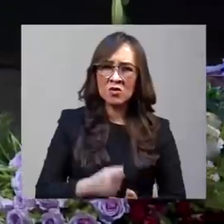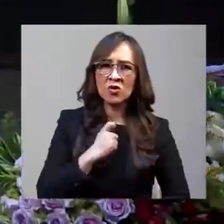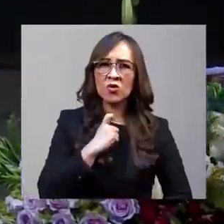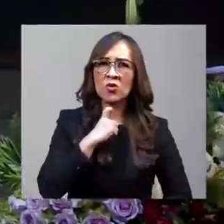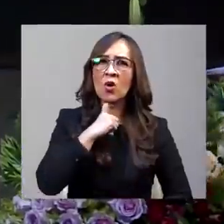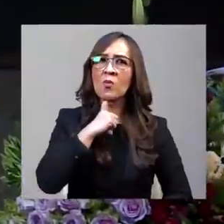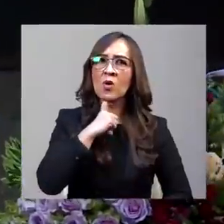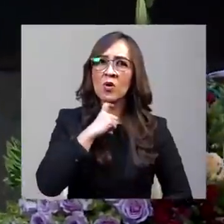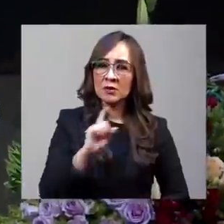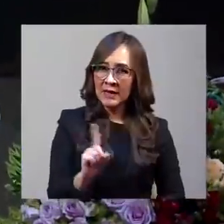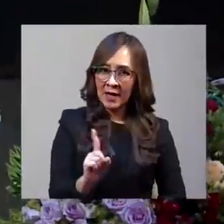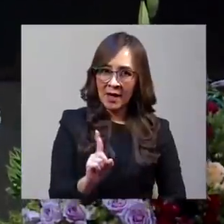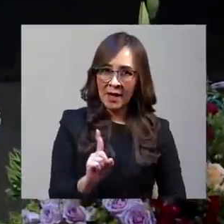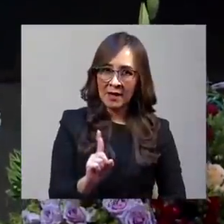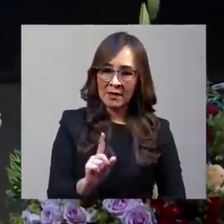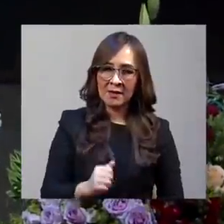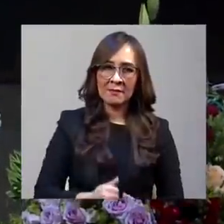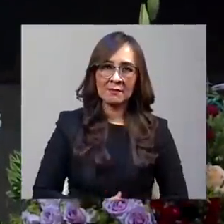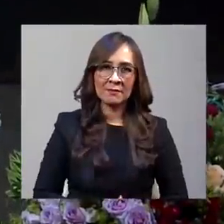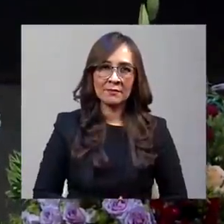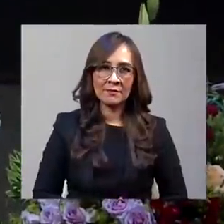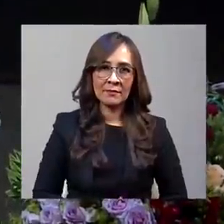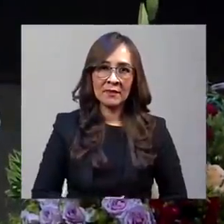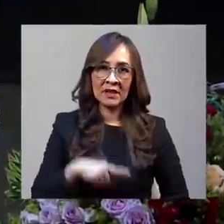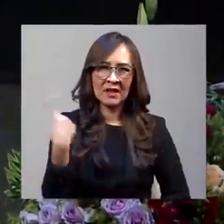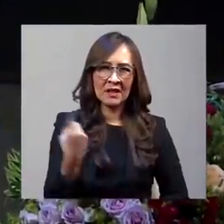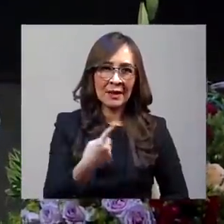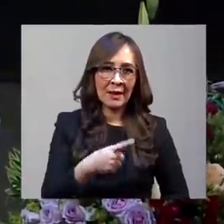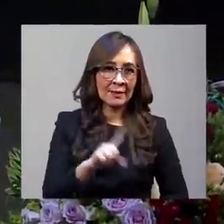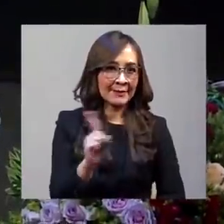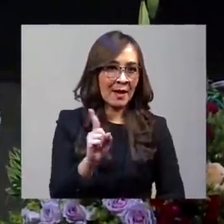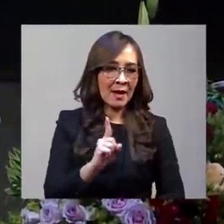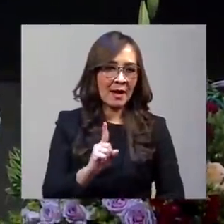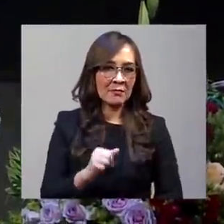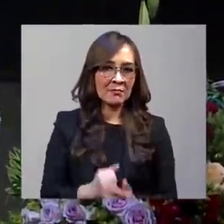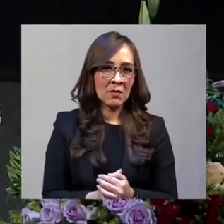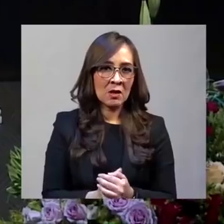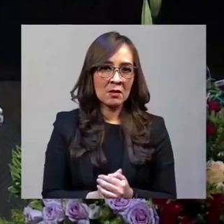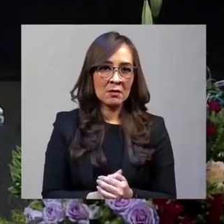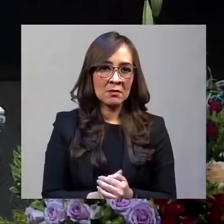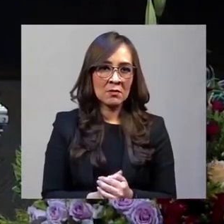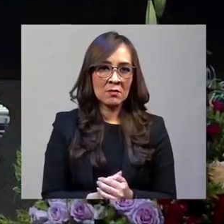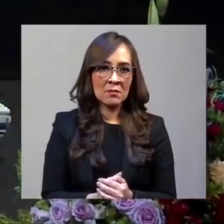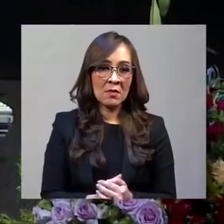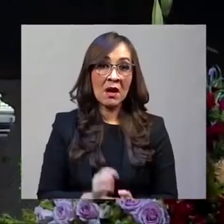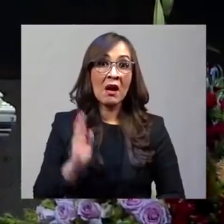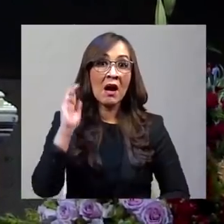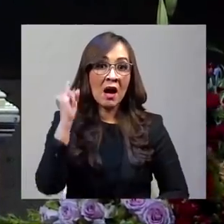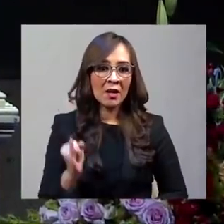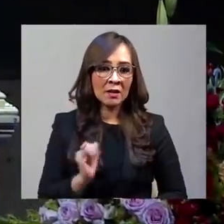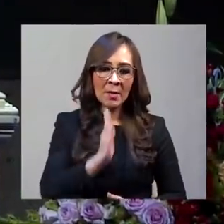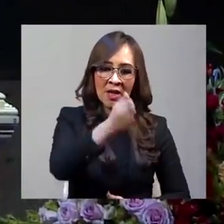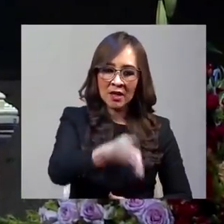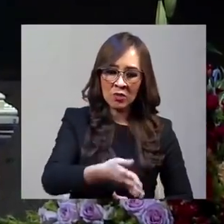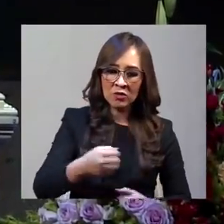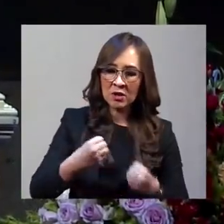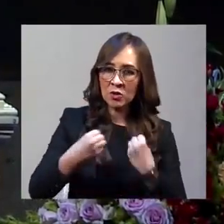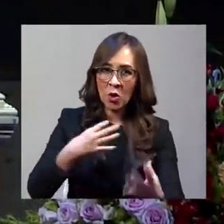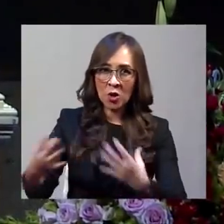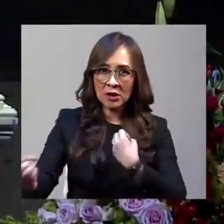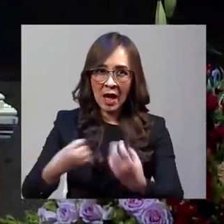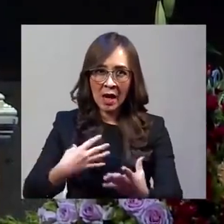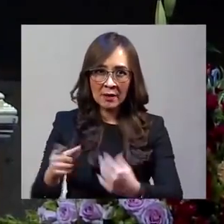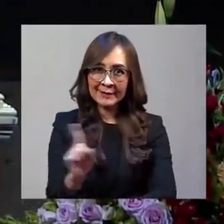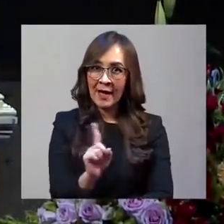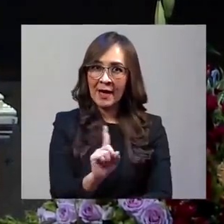lama makin kuat, jangan menjadikan kita akhirnya kompromi dengan dosa. Makin lama makin kuat, jangan justru membuat kita akhirnya merasa